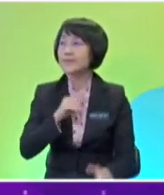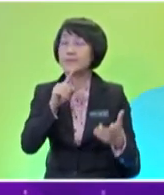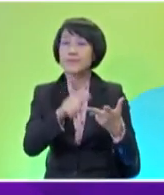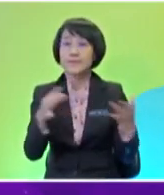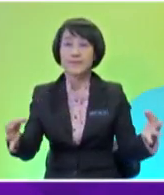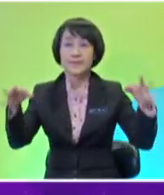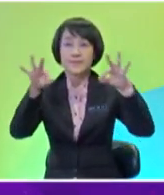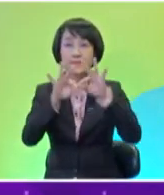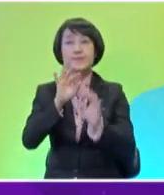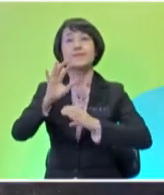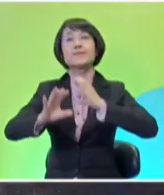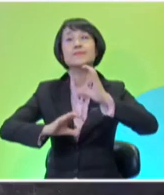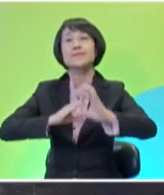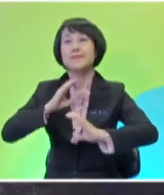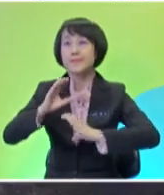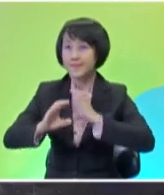cita-cita